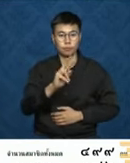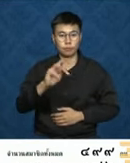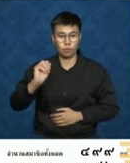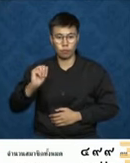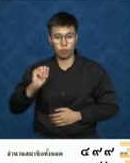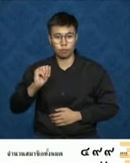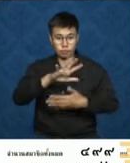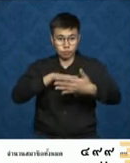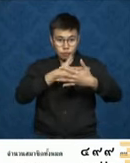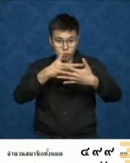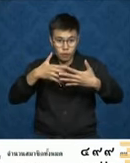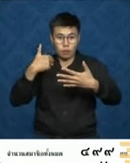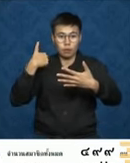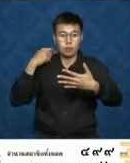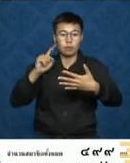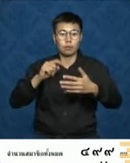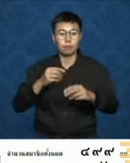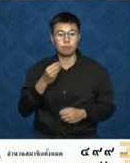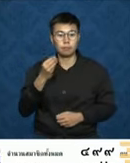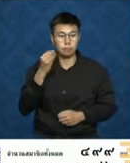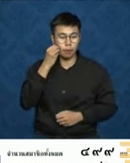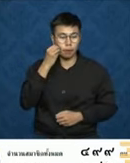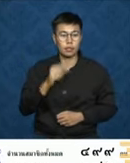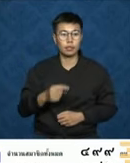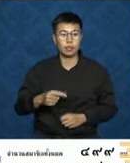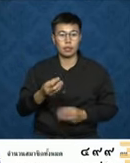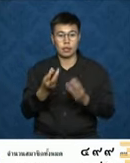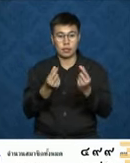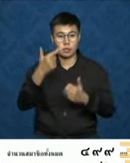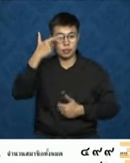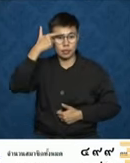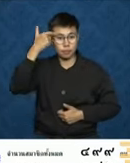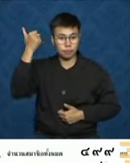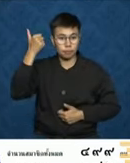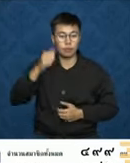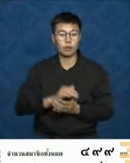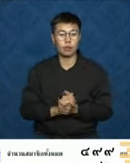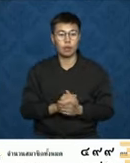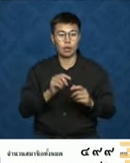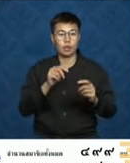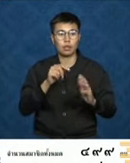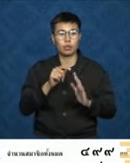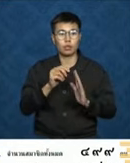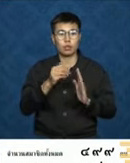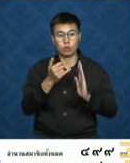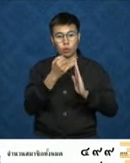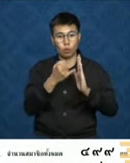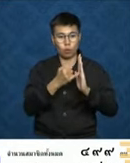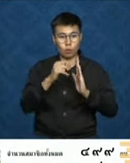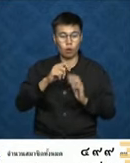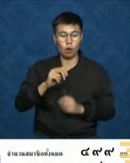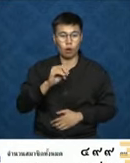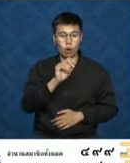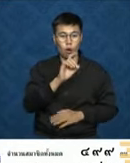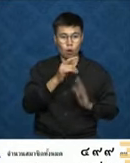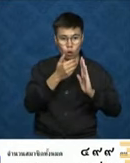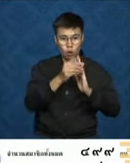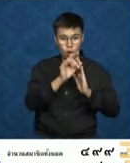ตลิ่งที่หมู่บ้านดินดำตำบลดินดำอำเภอจังหารจศที่วัดราชวารี